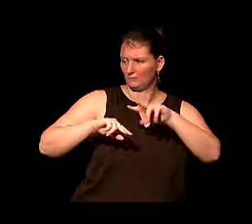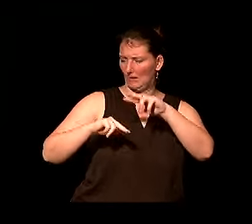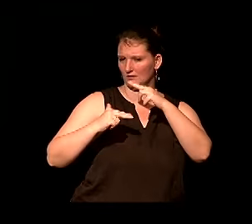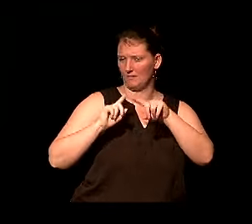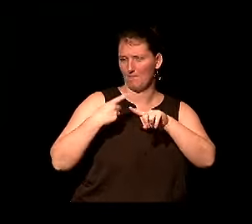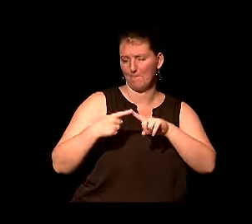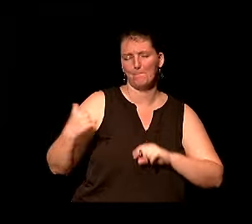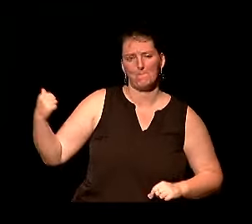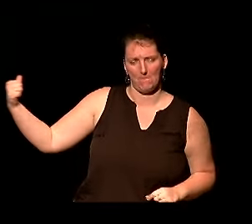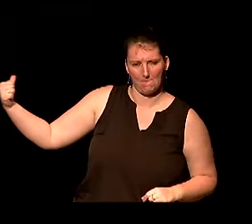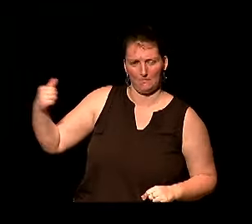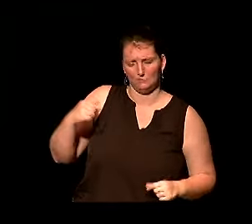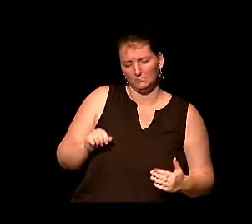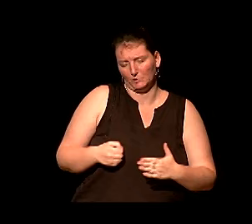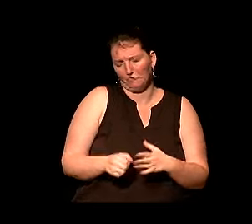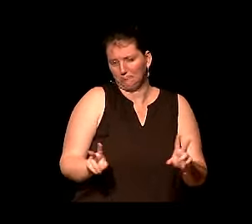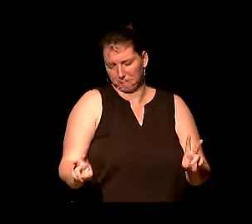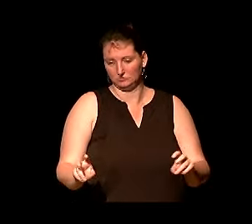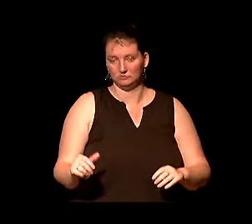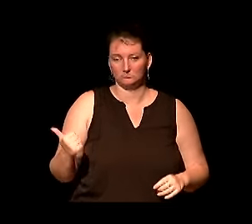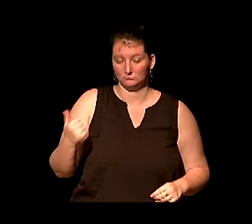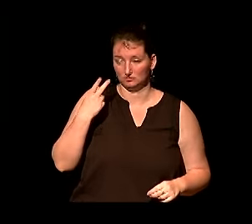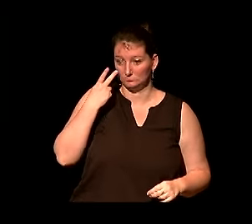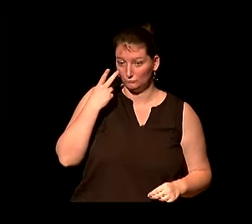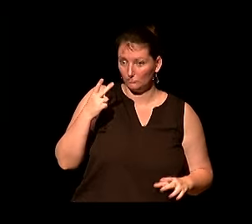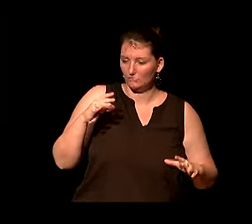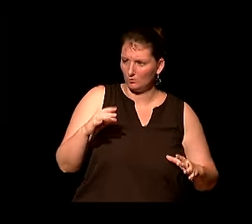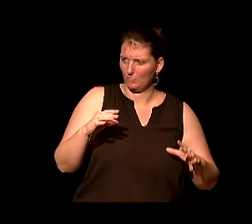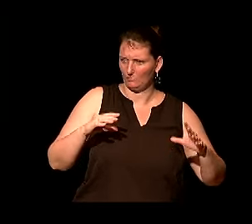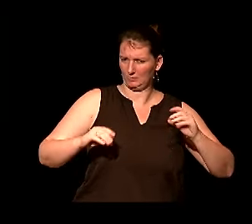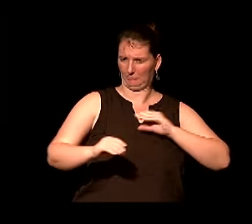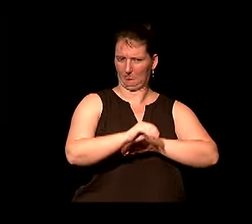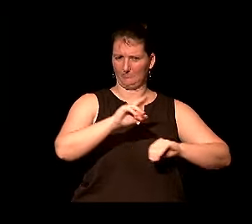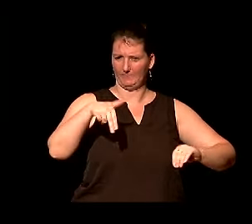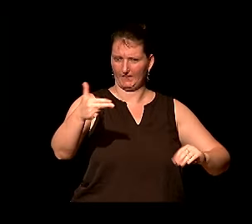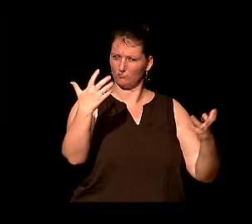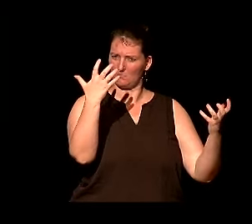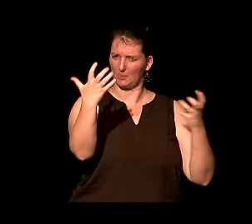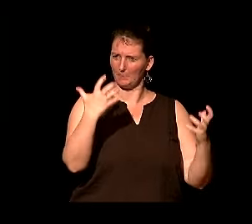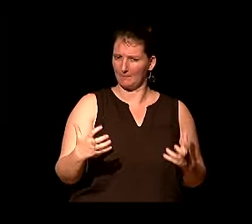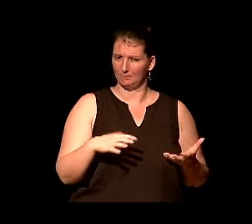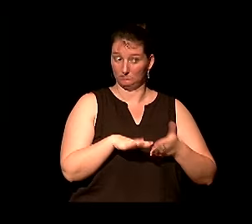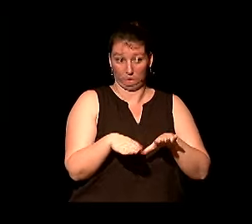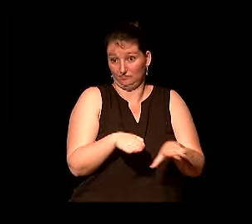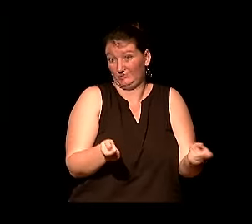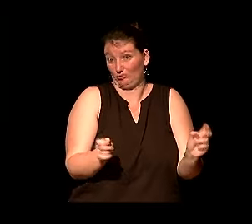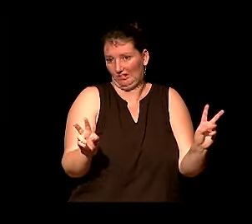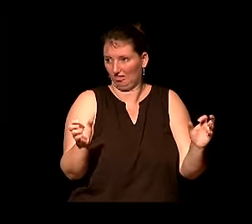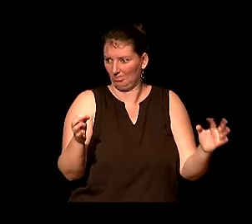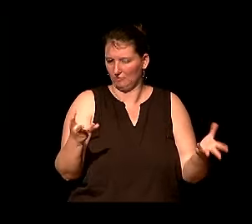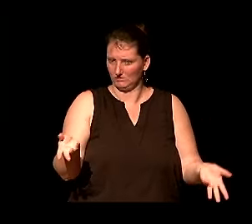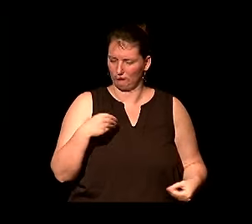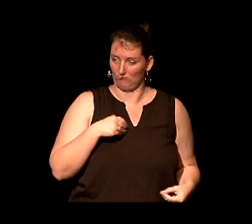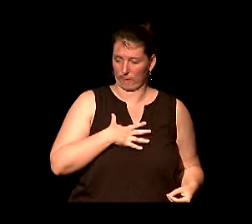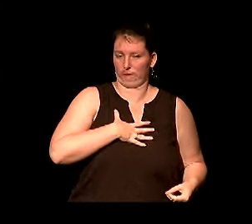dans cette fin, disons, il y a une façon de mettre en scène la nature qui la rend extrêmement troublante. Dans L'Homme de la